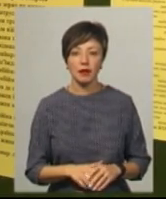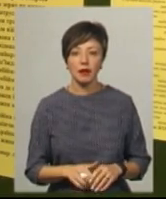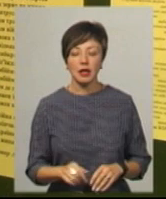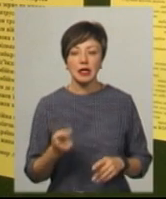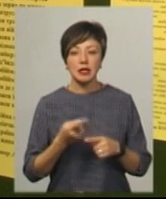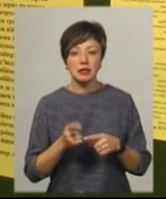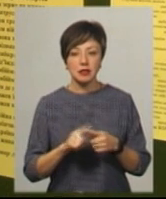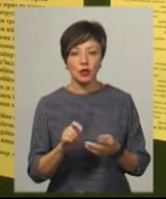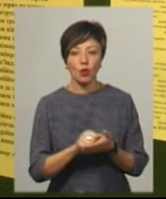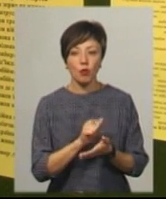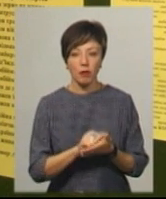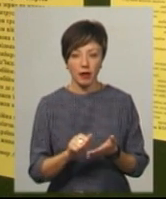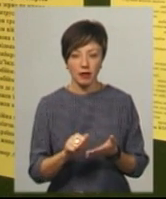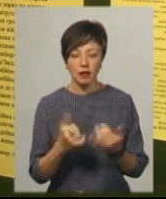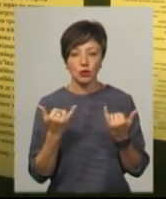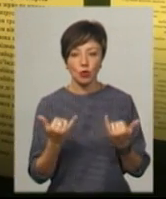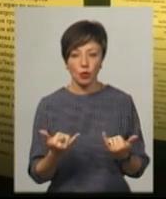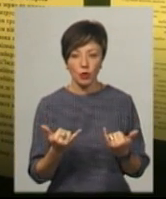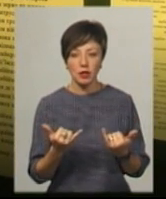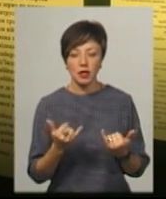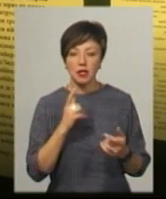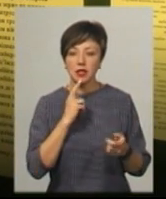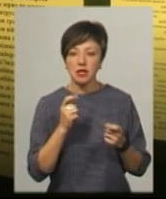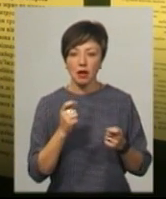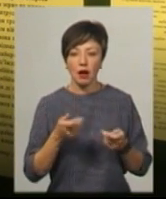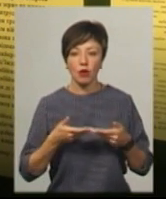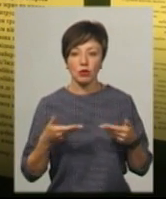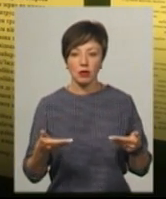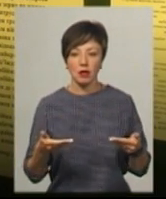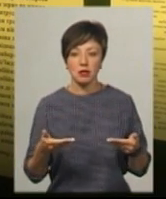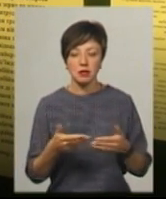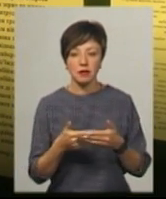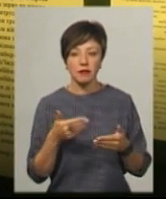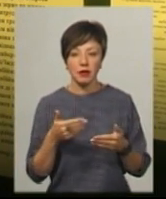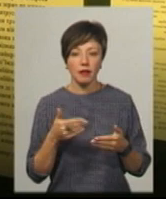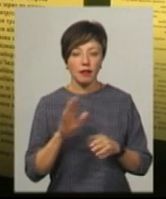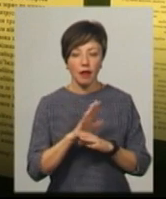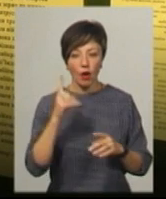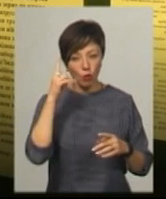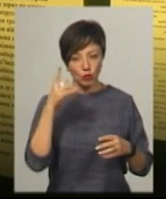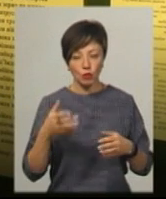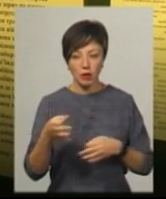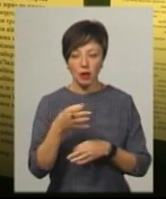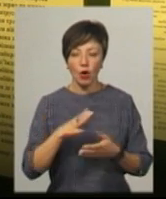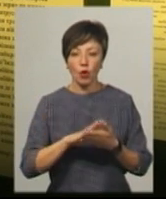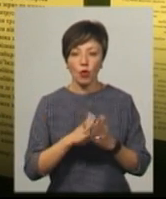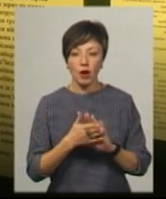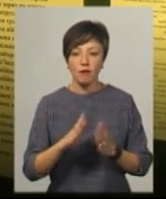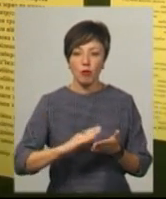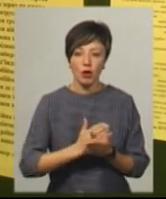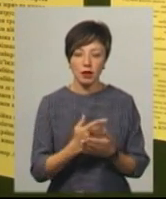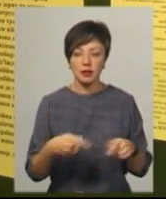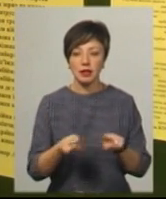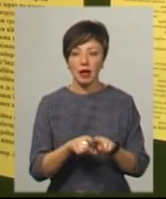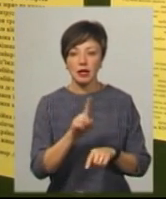Ці документи сьогодні застерігають нас від необдуманих кроків як політиків, так